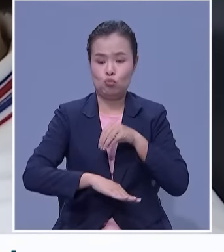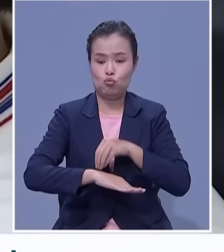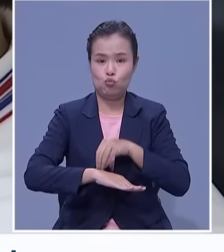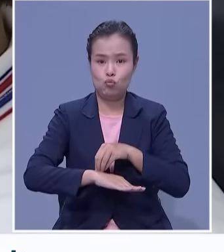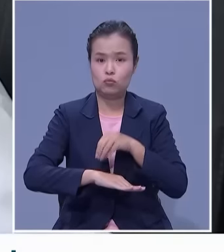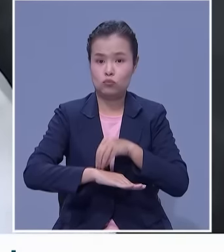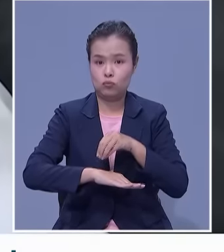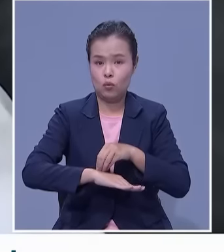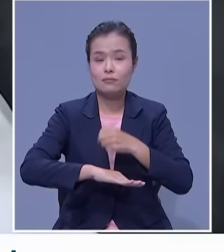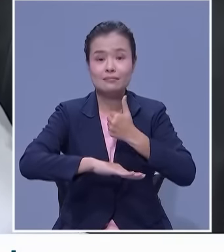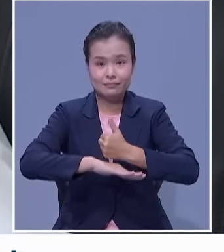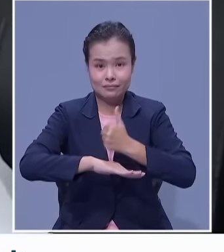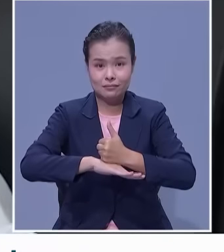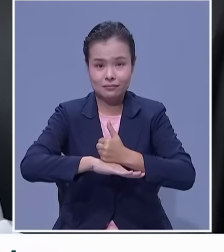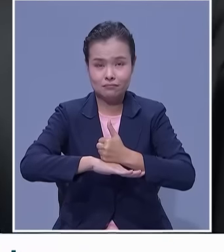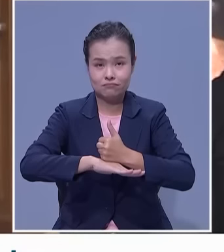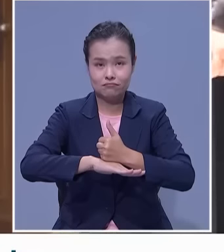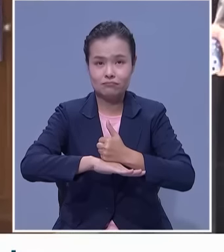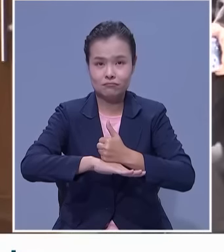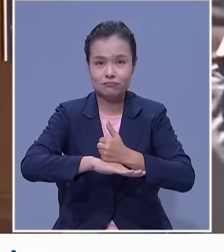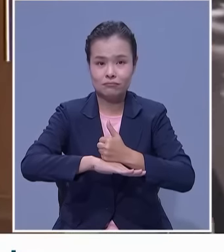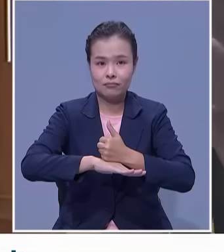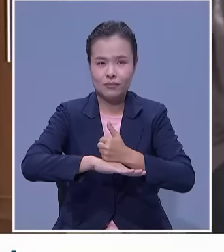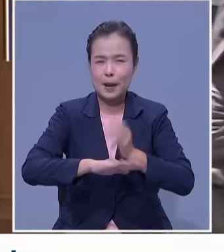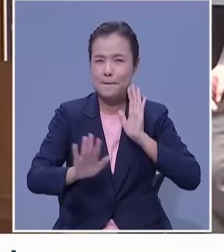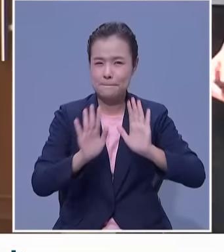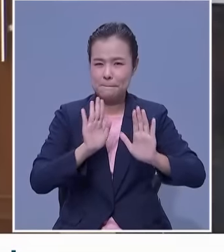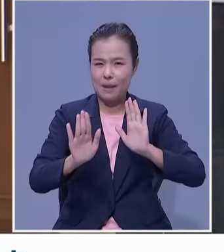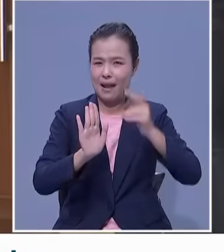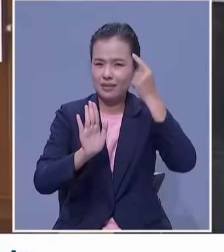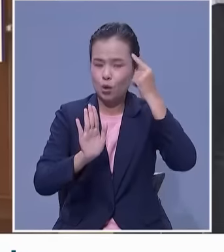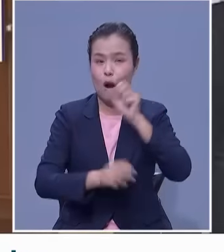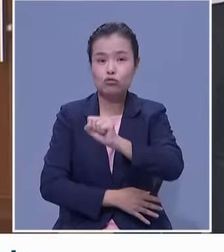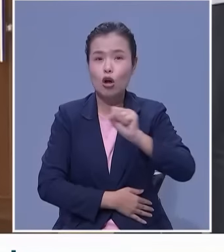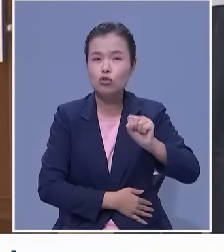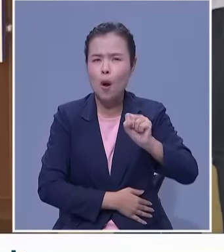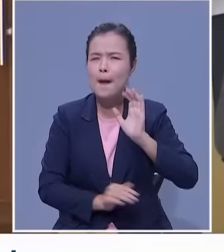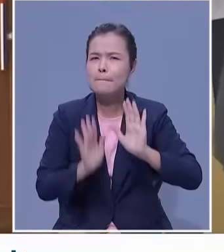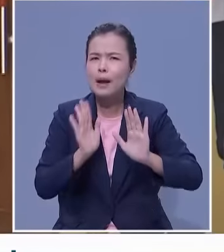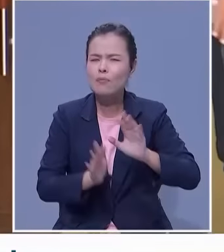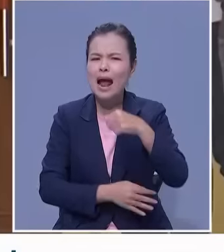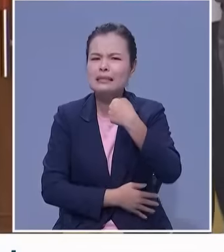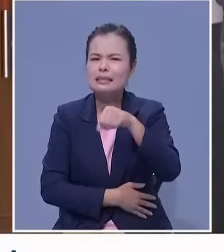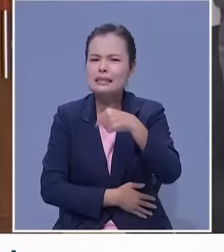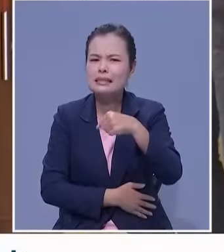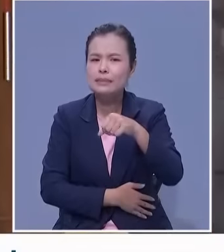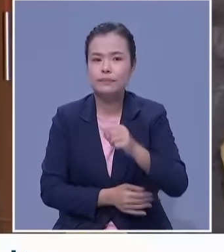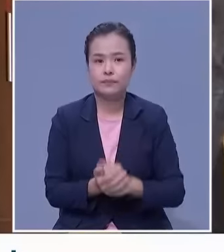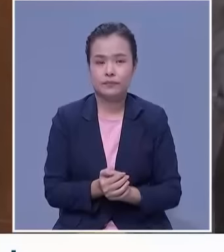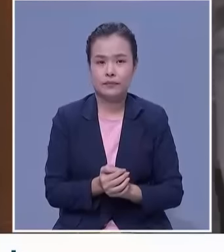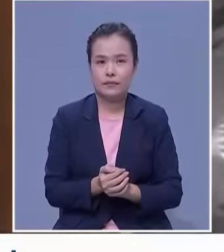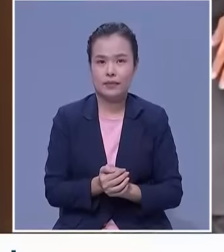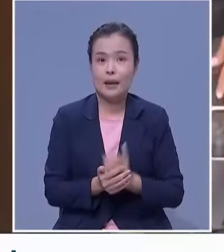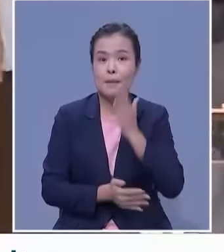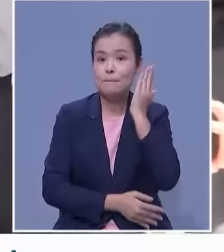พลเอกประวิตรวงษ์สุวรรณหัวหน้าพรรคซึ่งมีการประมาณกันว่าน่าจะมีสสอยู่ในมือประมาณ 10กว่าเสียงเพราะว่าปี่ของผู้